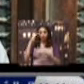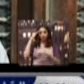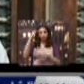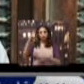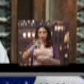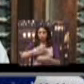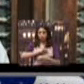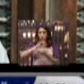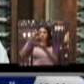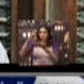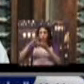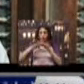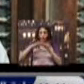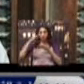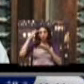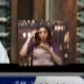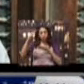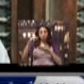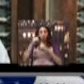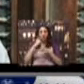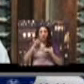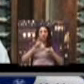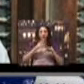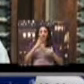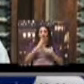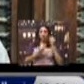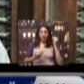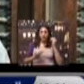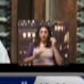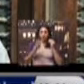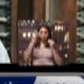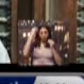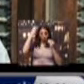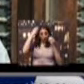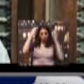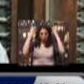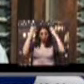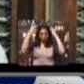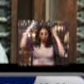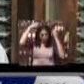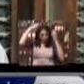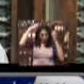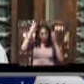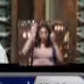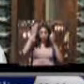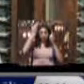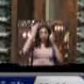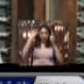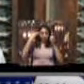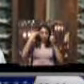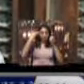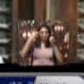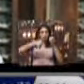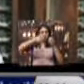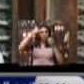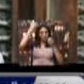لهم اخر حاجه عملناها لمحمد كانت استئصال ثلاث قرح بالراس ورجعه في هنا